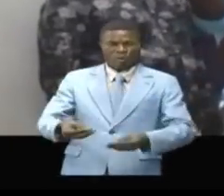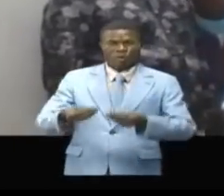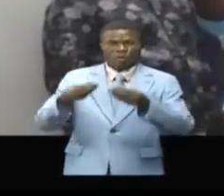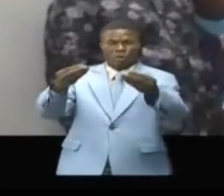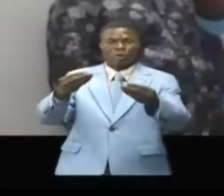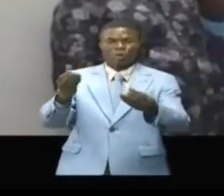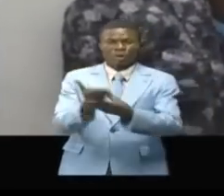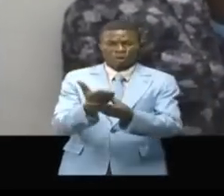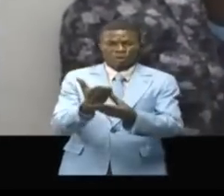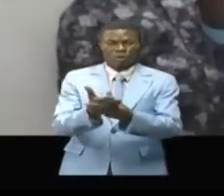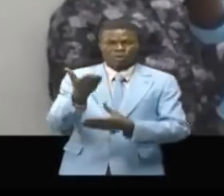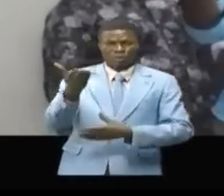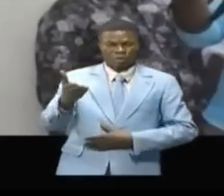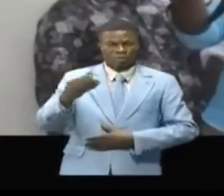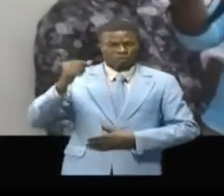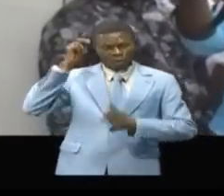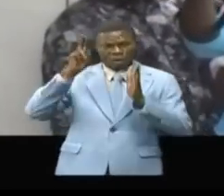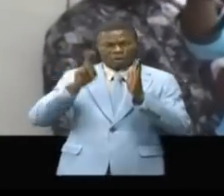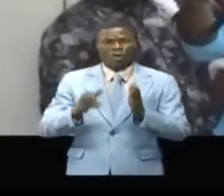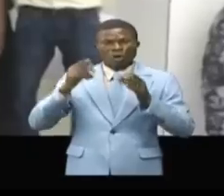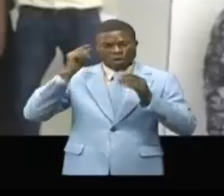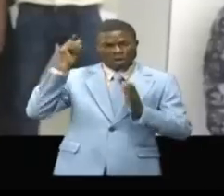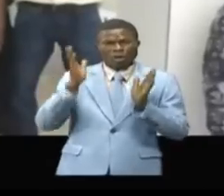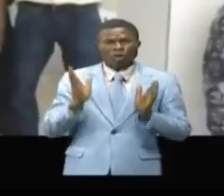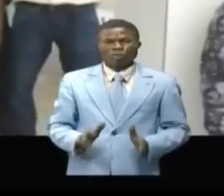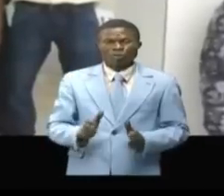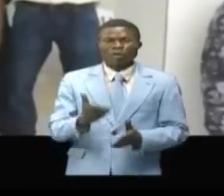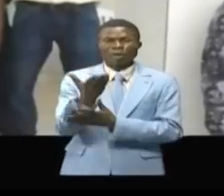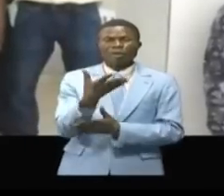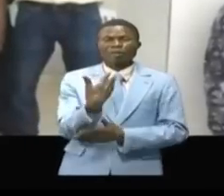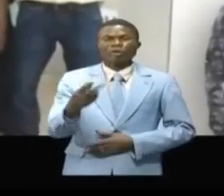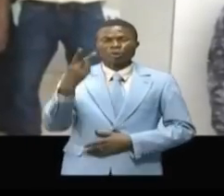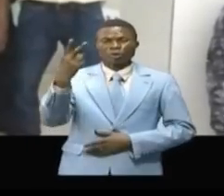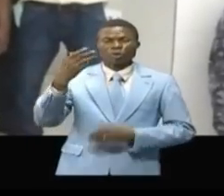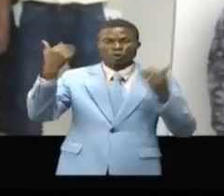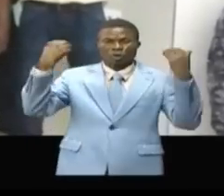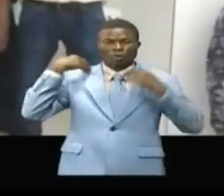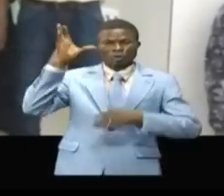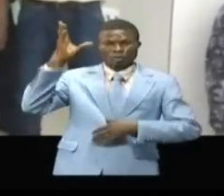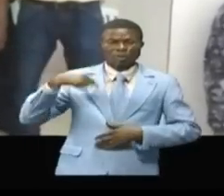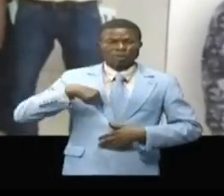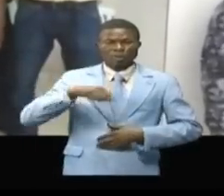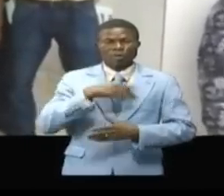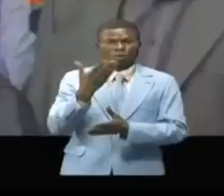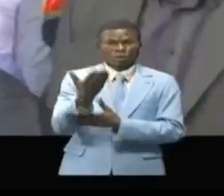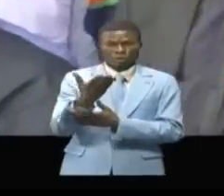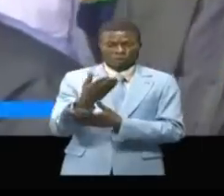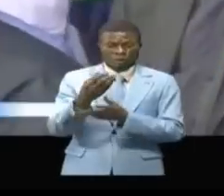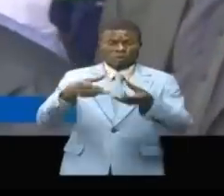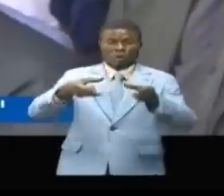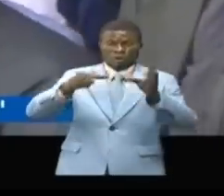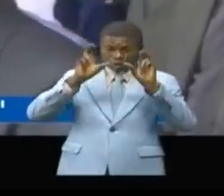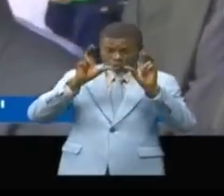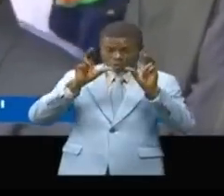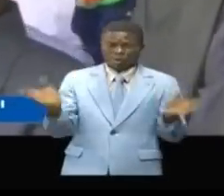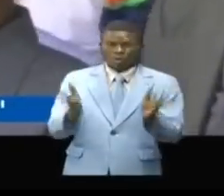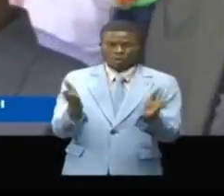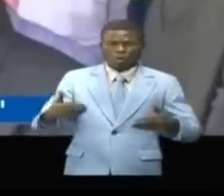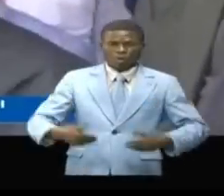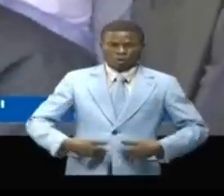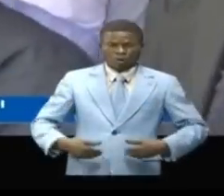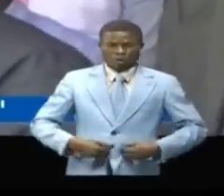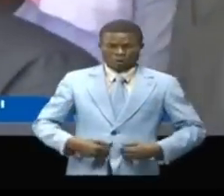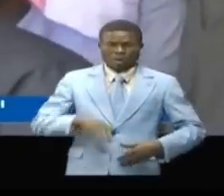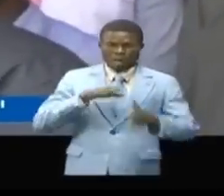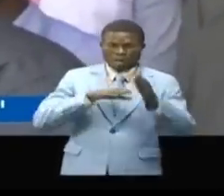les mémorandums. Le gouverneur de province a demandé deux choses au chef coutumier. Nous vous demandons d'être vigilants, d'encourager nos jeunes à